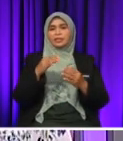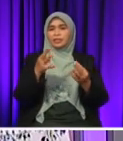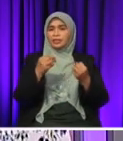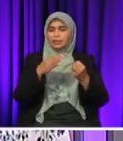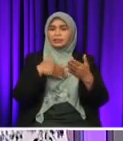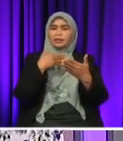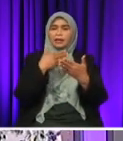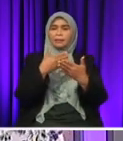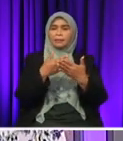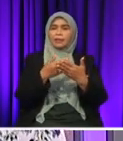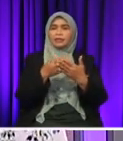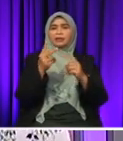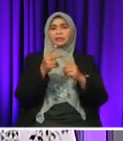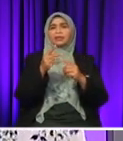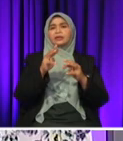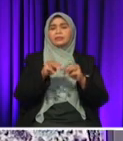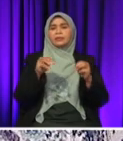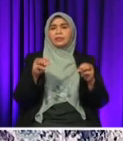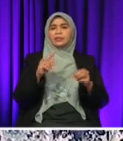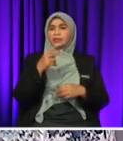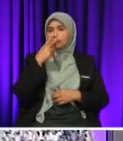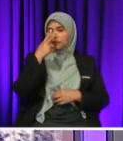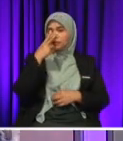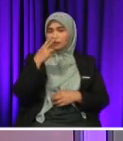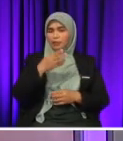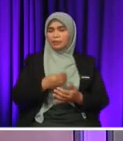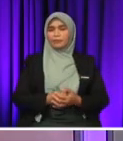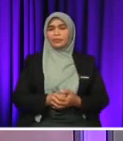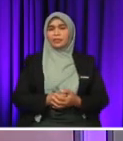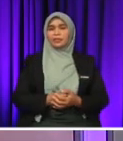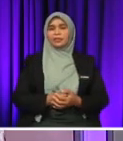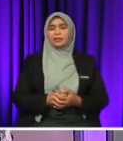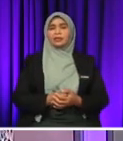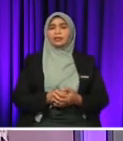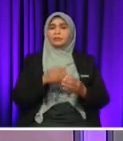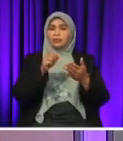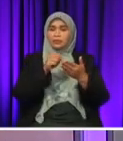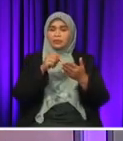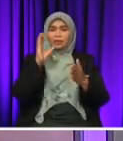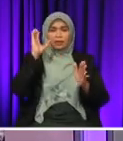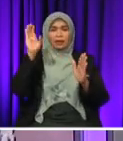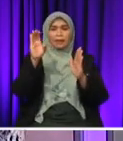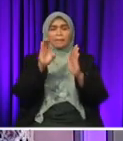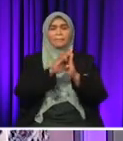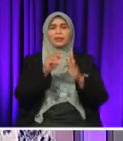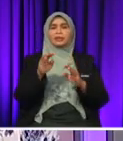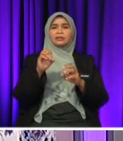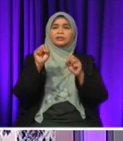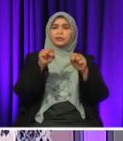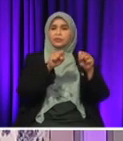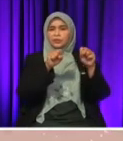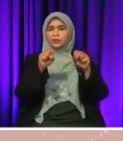kepada pembaca kepada murid-murid jadi kita lihat di sini pengarang menggambarkan suasana yang